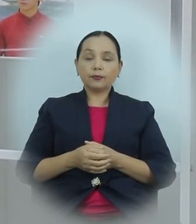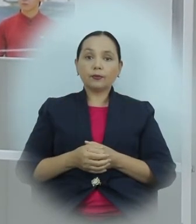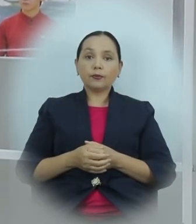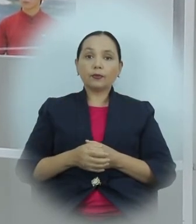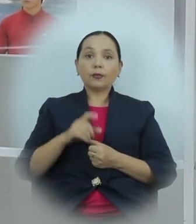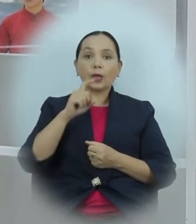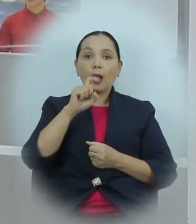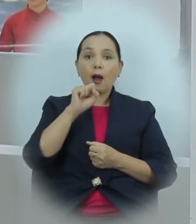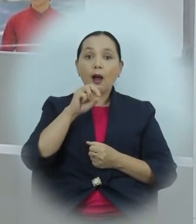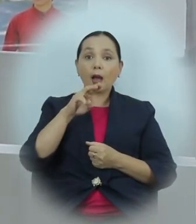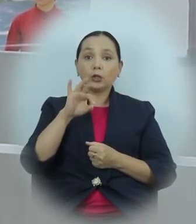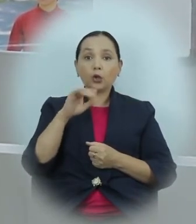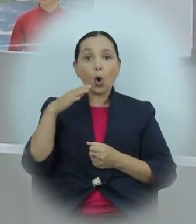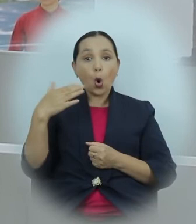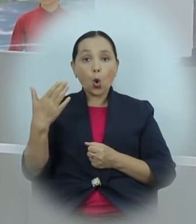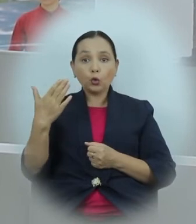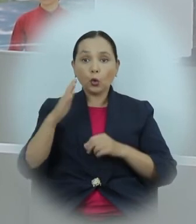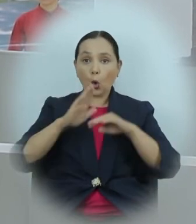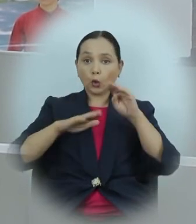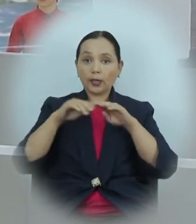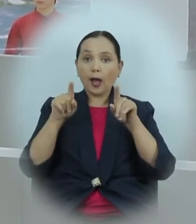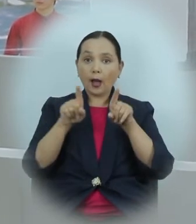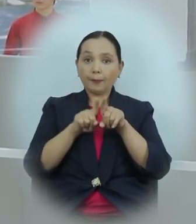Hatto o'ng qo'lda ham